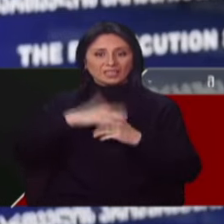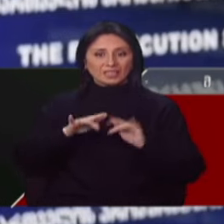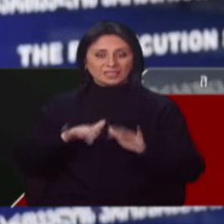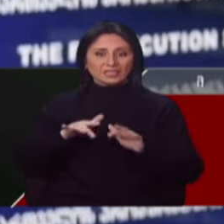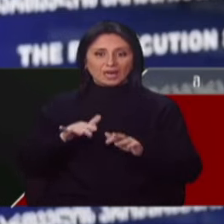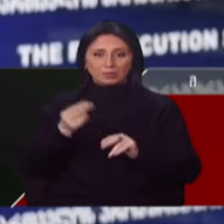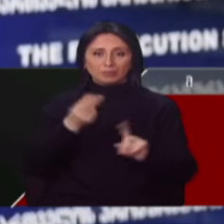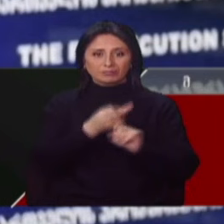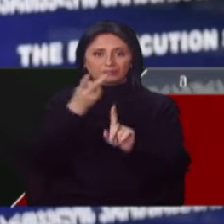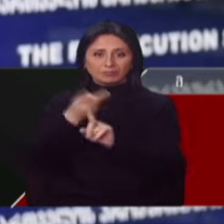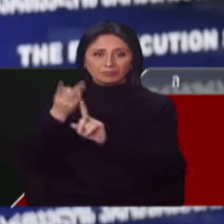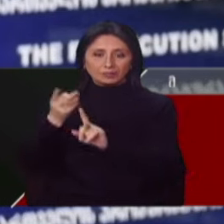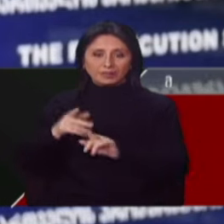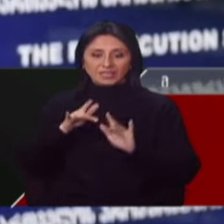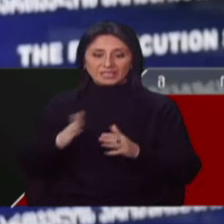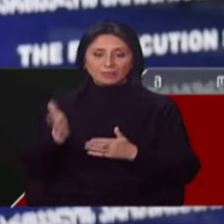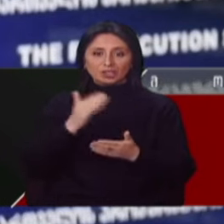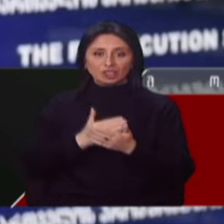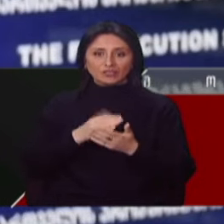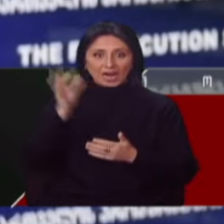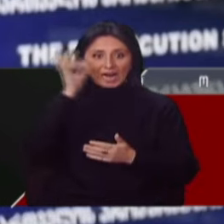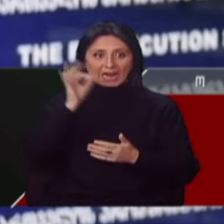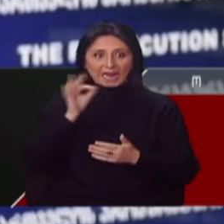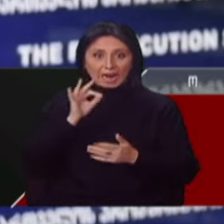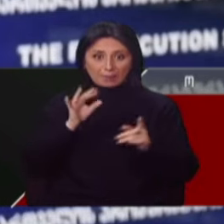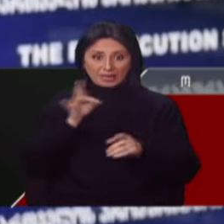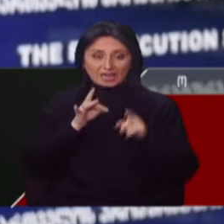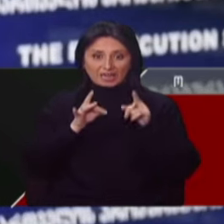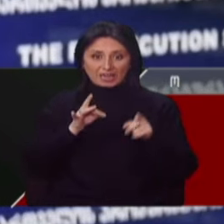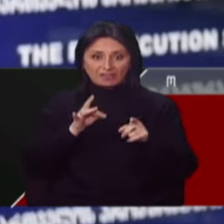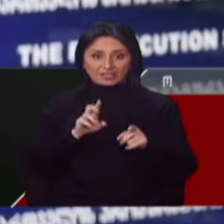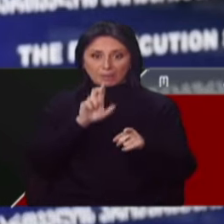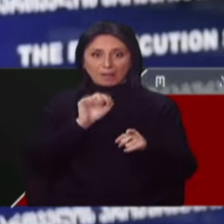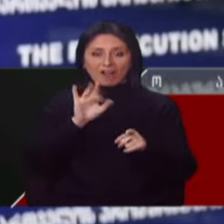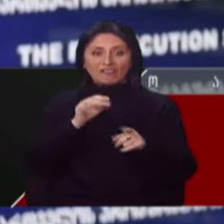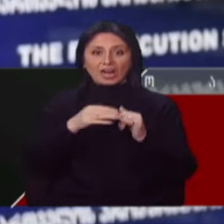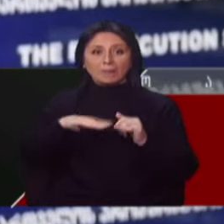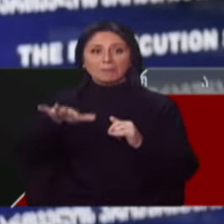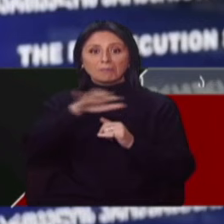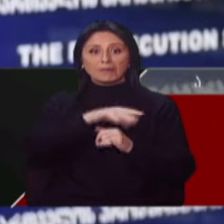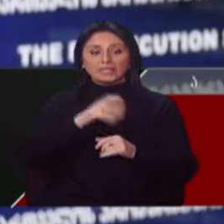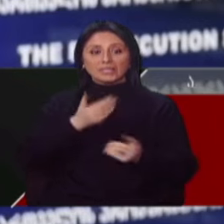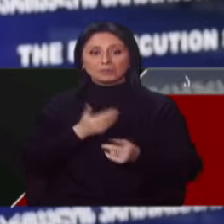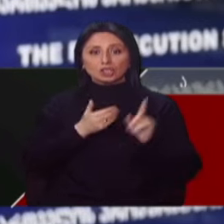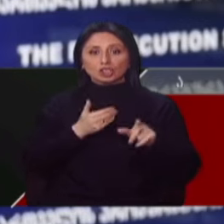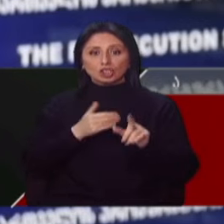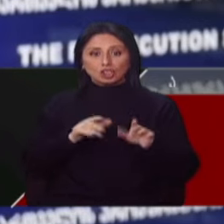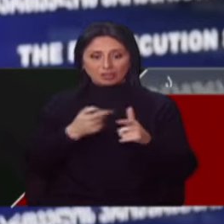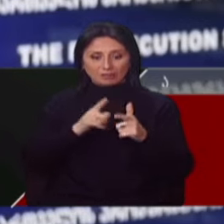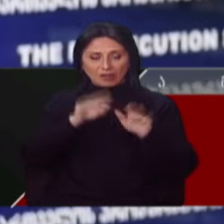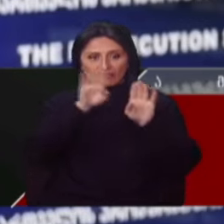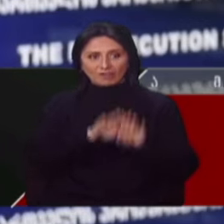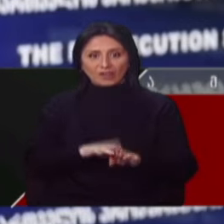საქმიანობა. Დანაშაულებრივი საქმიანობის შედეგად გერმანიის ფედერაციული რესპუბლიკის მხოლოდ ბავარიის მიწის ტერიტორიაზე მცხოვრებ